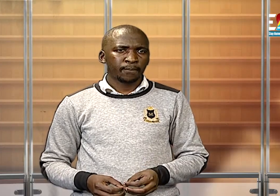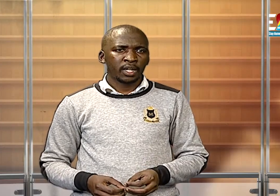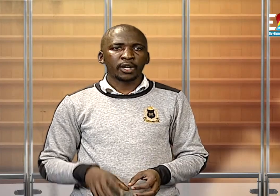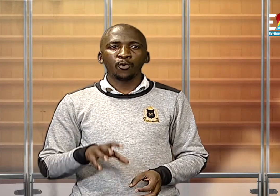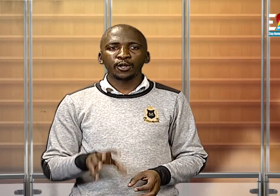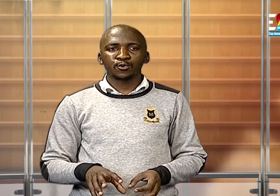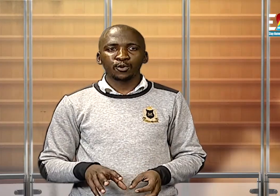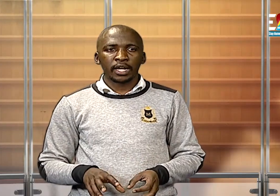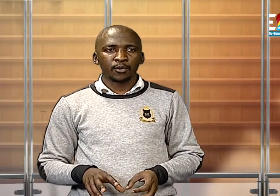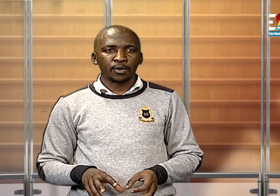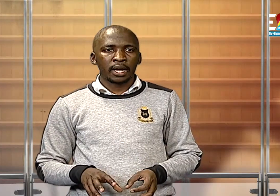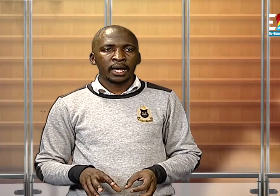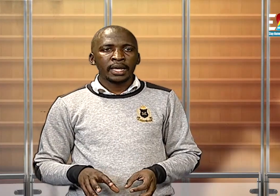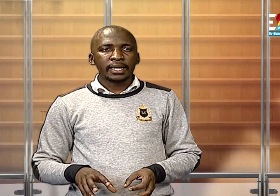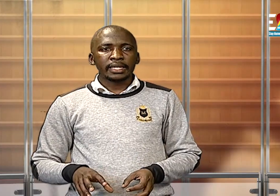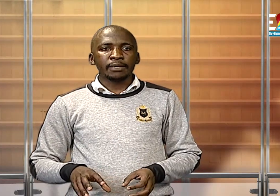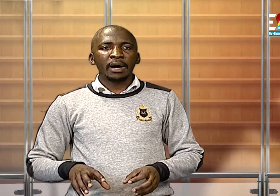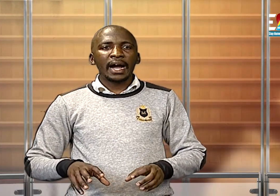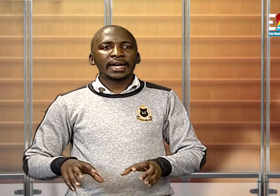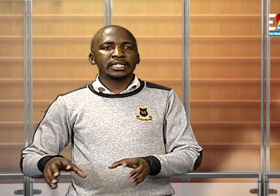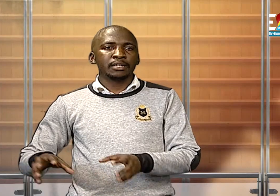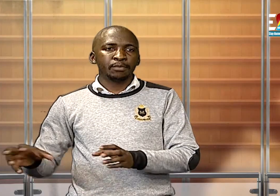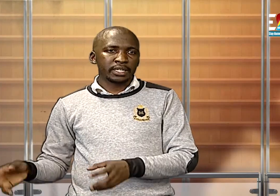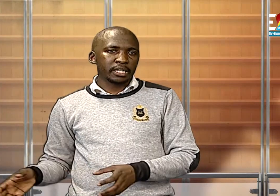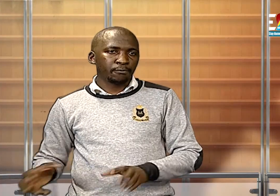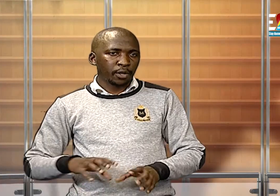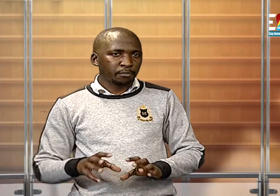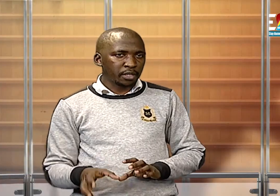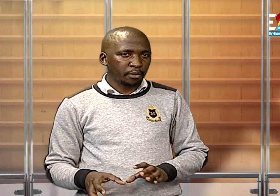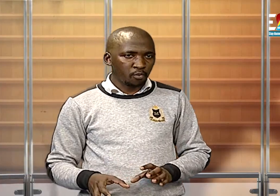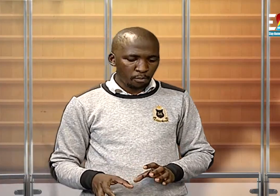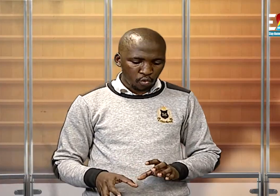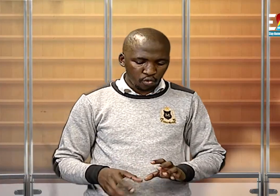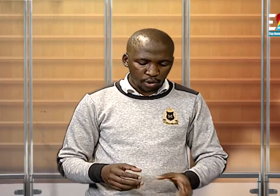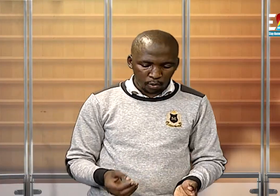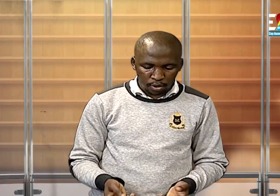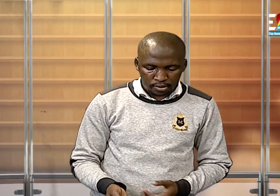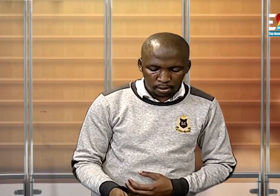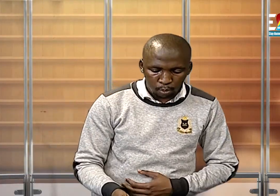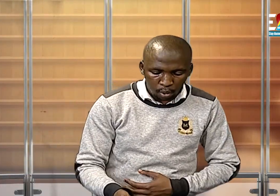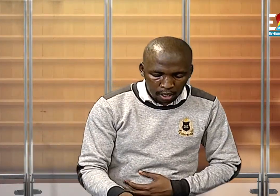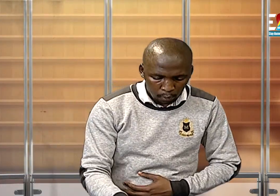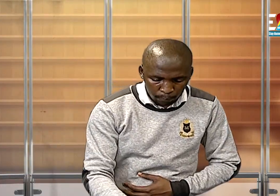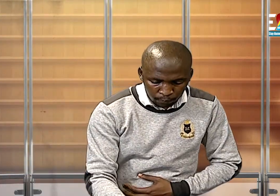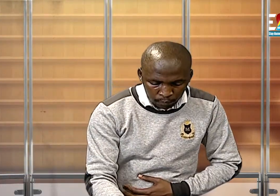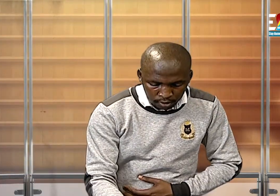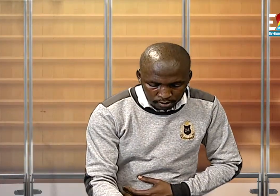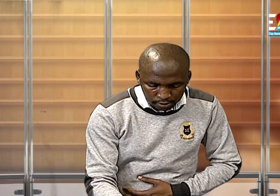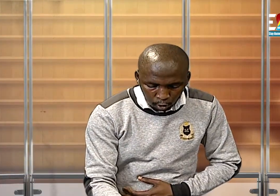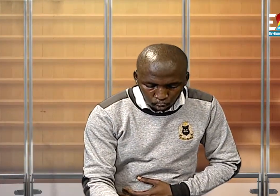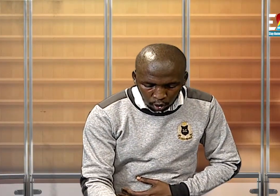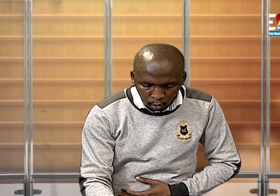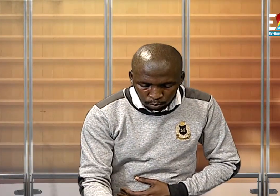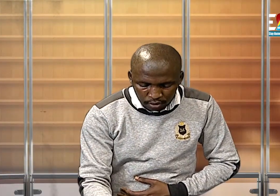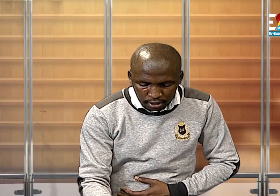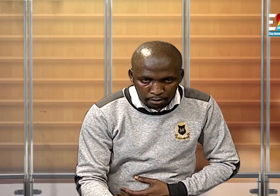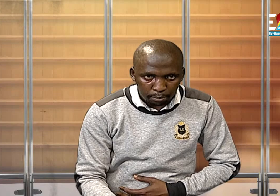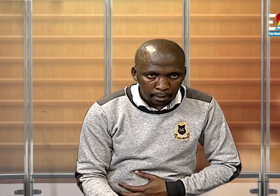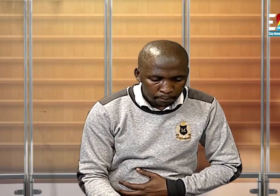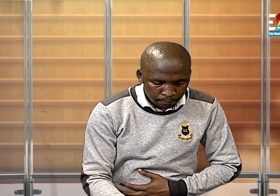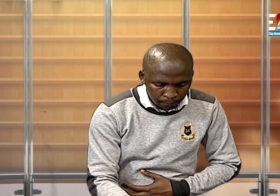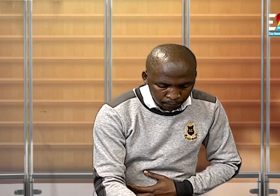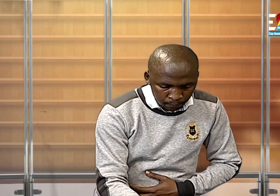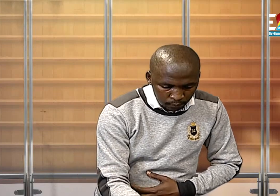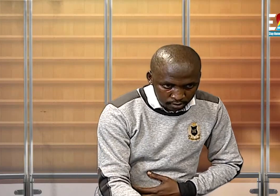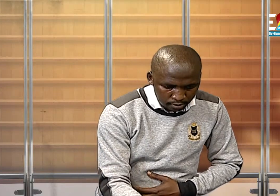soda le cooking soda yona ibangatiphi tifo emtimbeni wemuntu ngiko lesikubukako sitawubuka